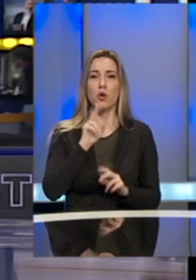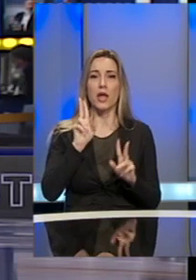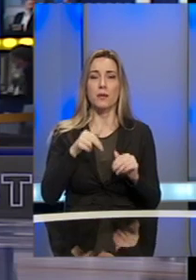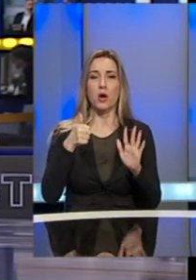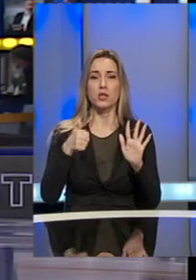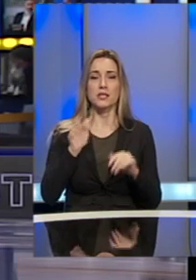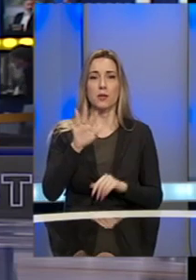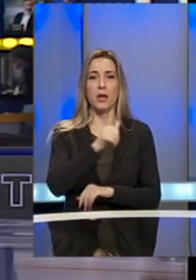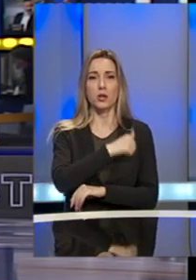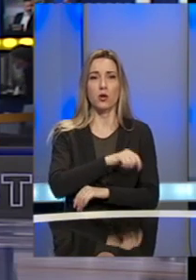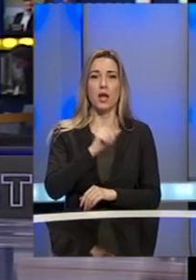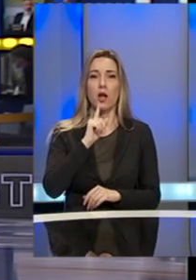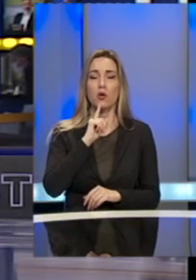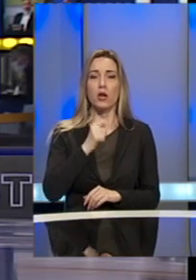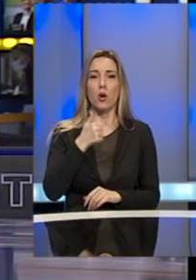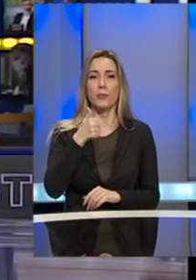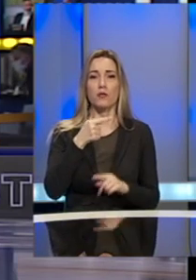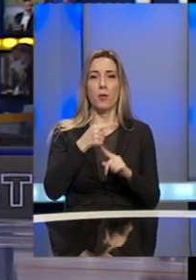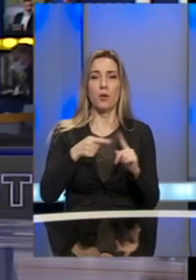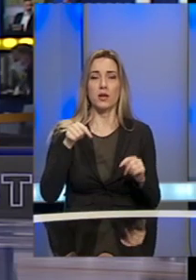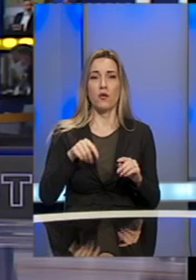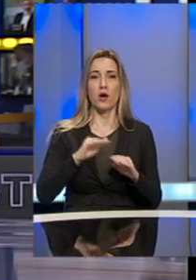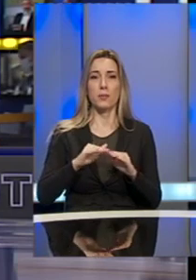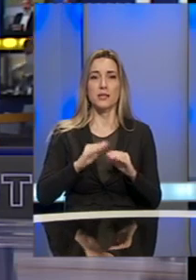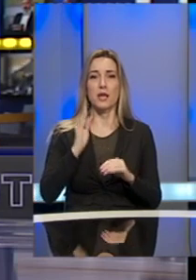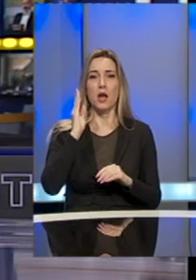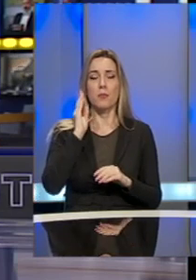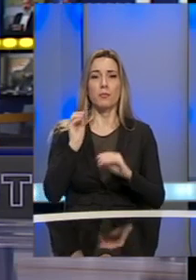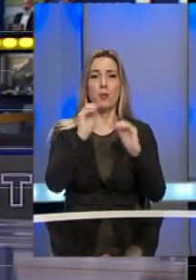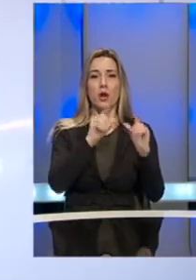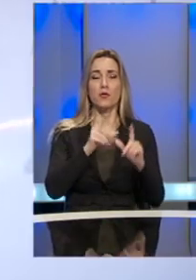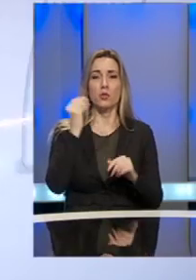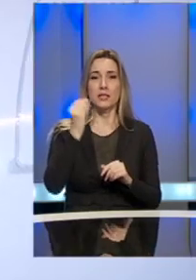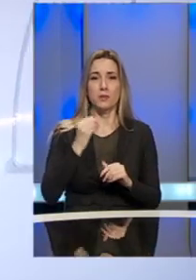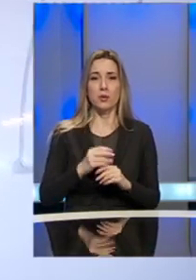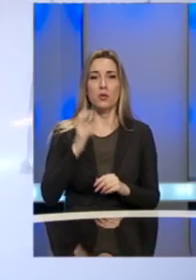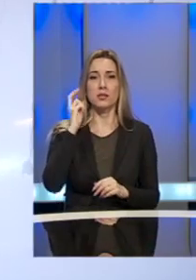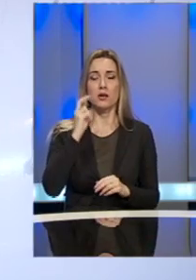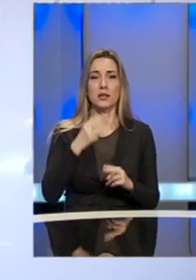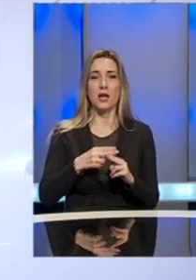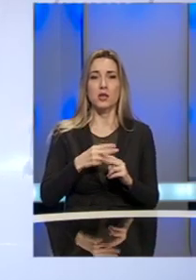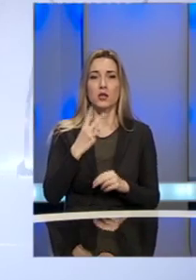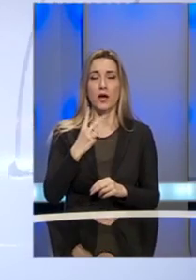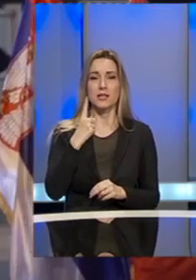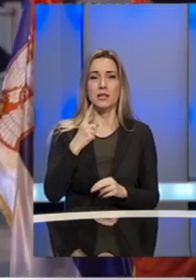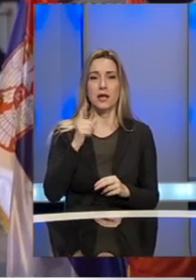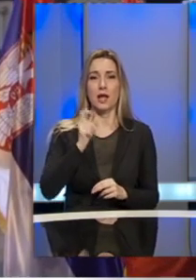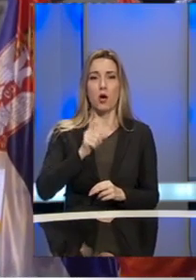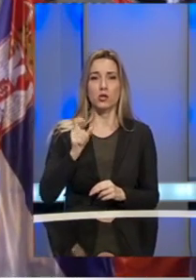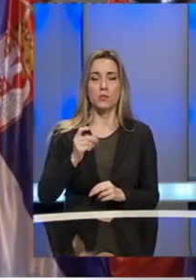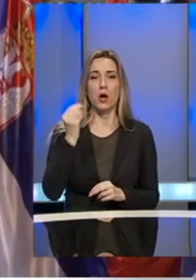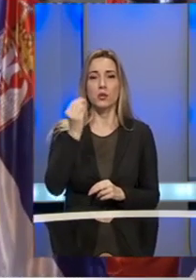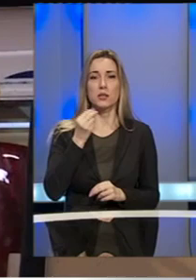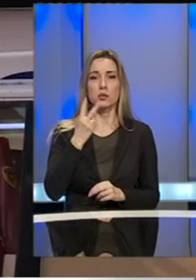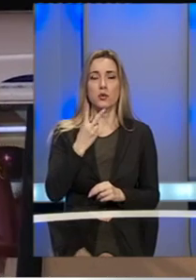imao 65 godina, koji je u prvoj polovini ovog mjeseca boravio u Srbiji. U Crnoj Gori je zaražena 21 osoba. U Srbiji